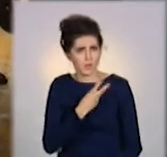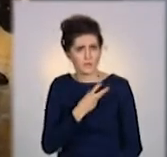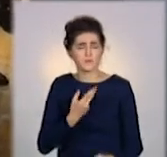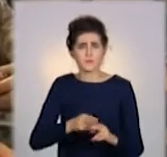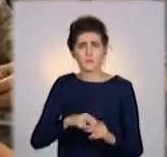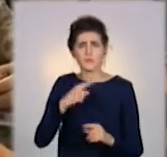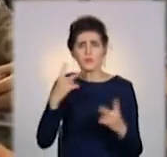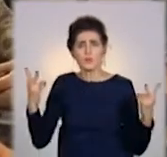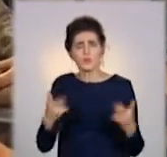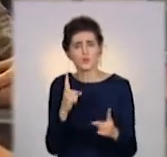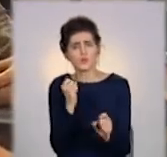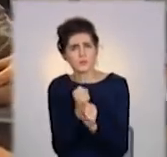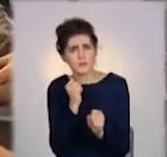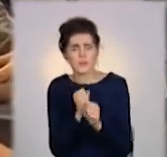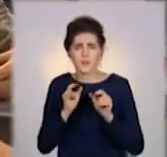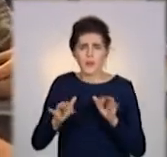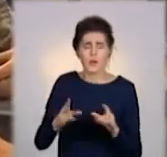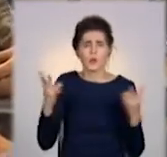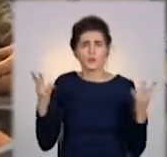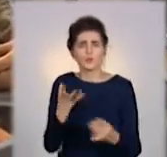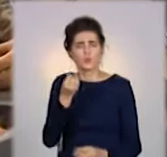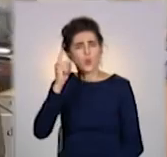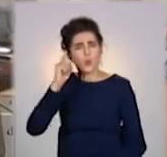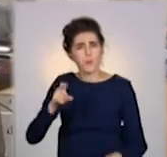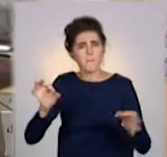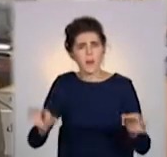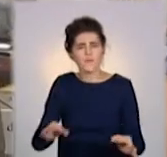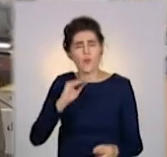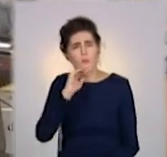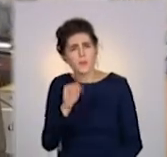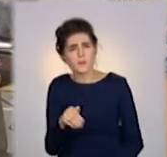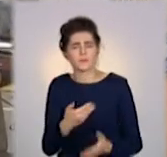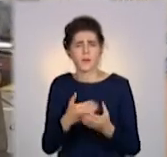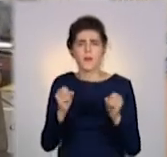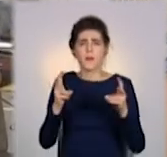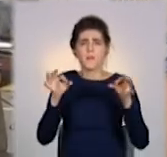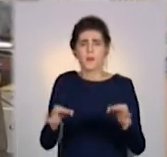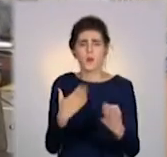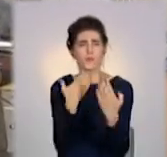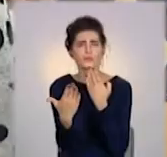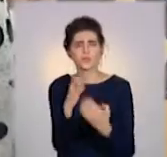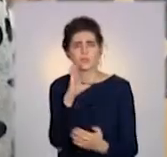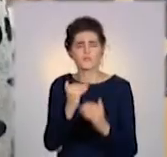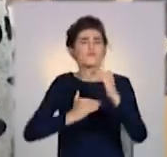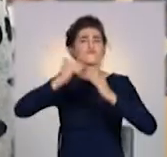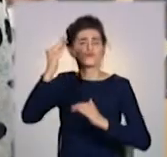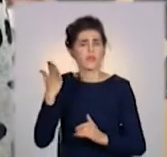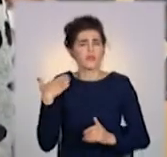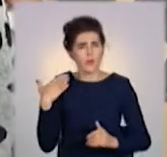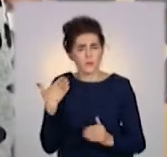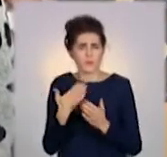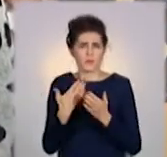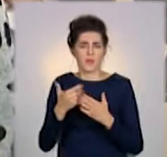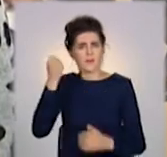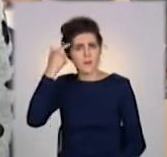крім бажання щось робити, треба мати ще деякі навички. Наприклад, знати, як співпрацювати з місцевими чиновниками. Та й кількість таких